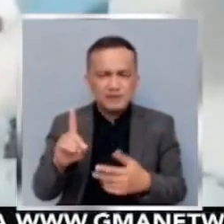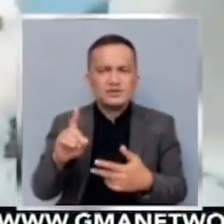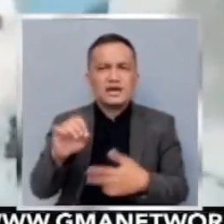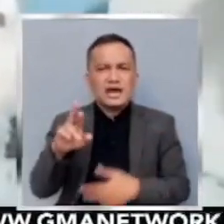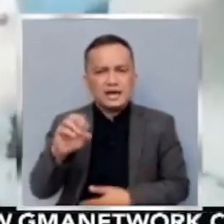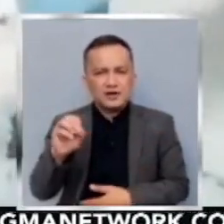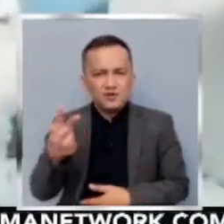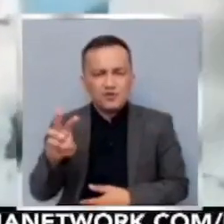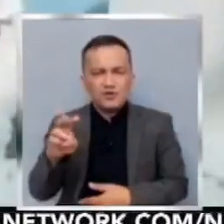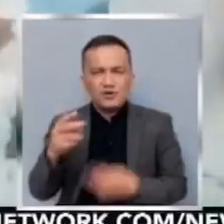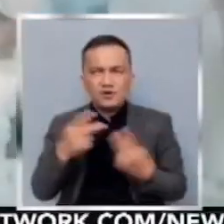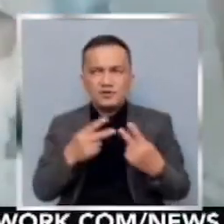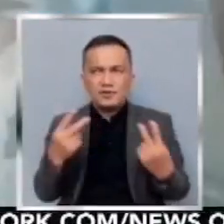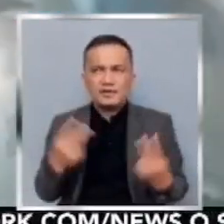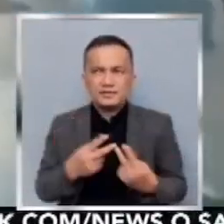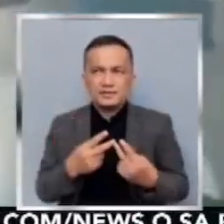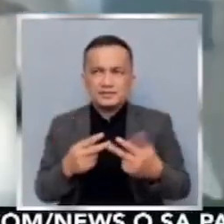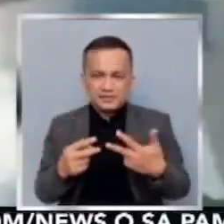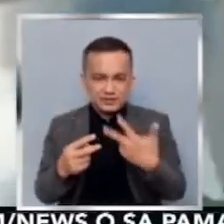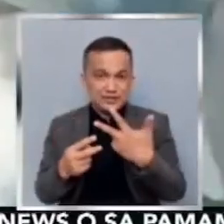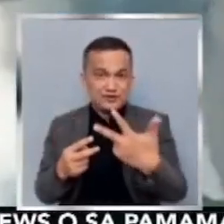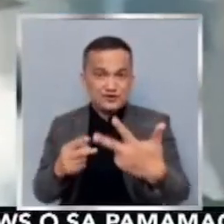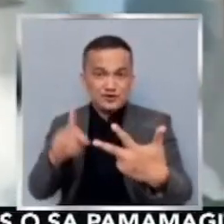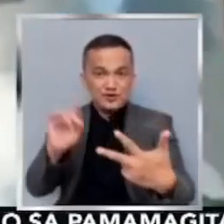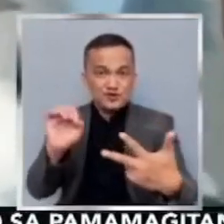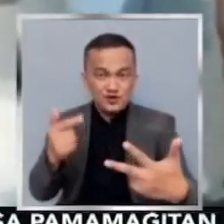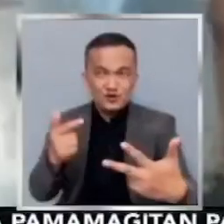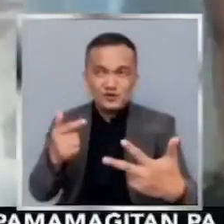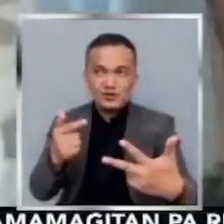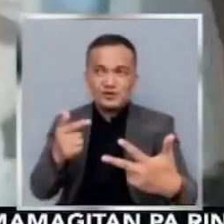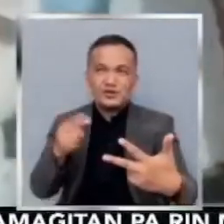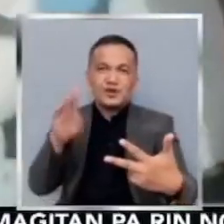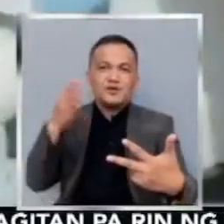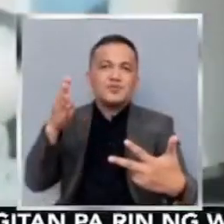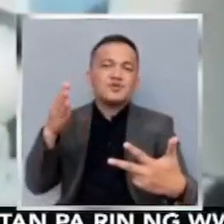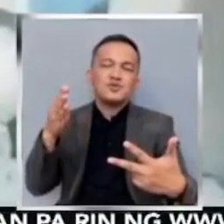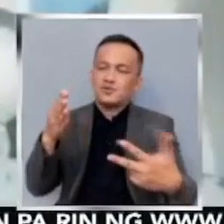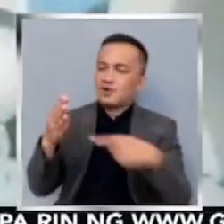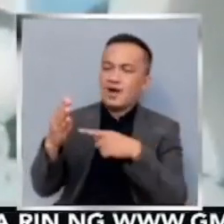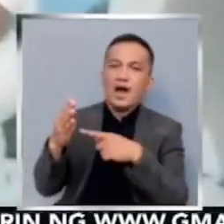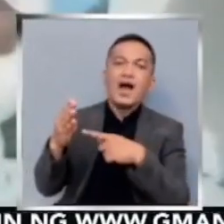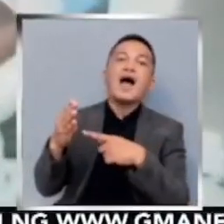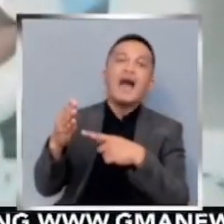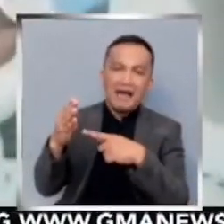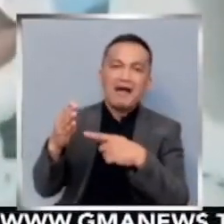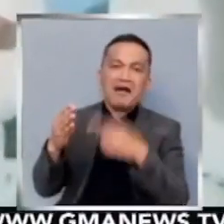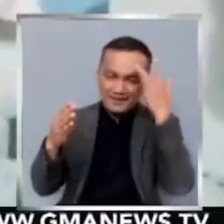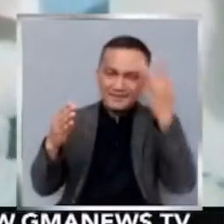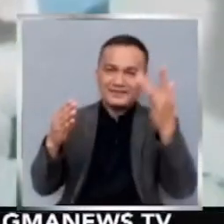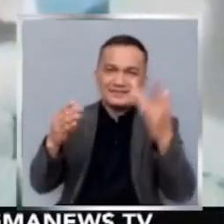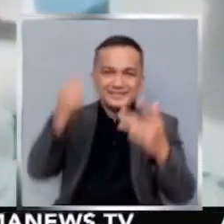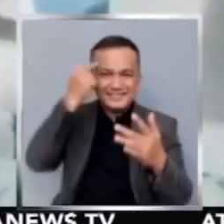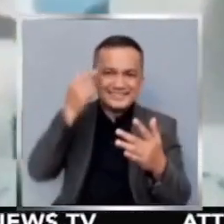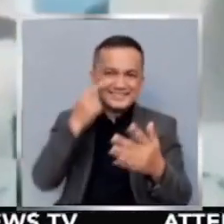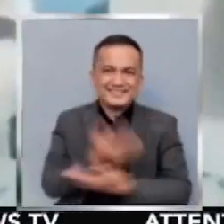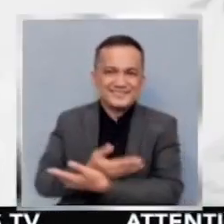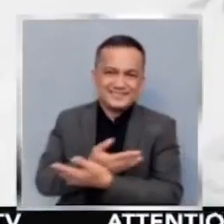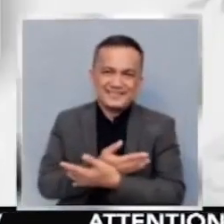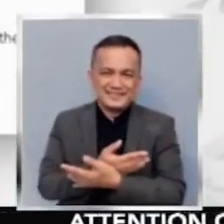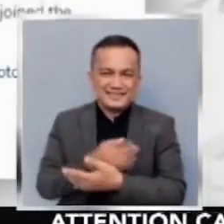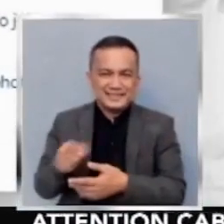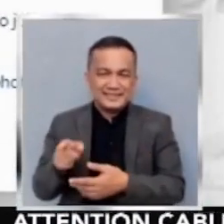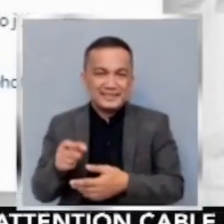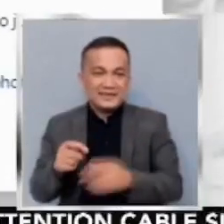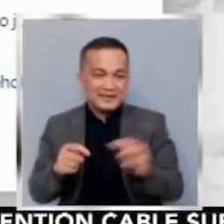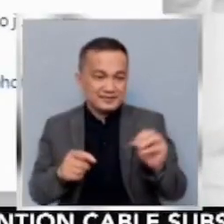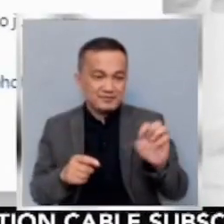blue scarf and blue balloon revealing the baby's gender. Si Mel na iyak sa surpresang hatid ng kanilang mga aso